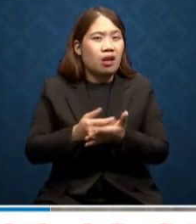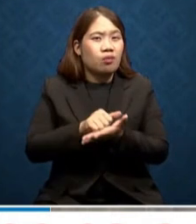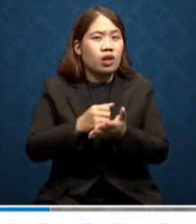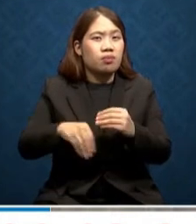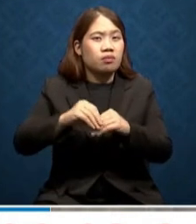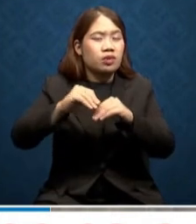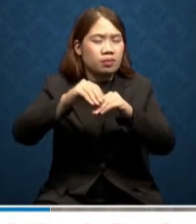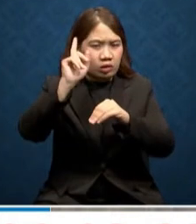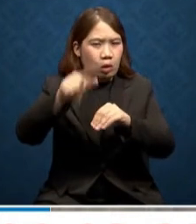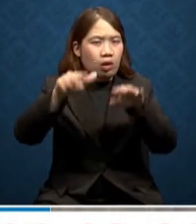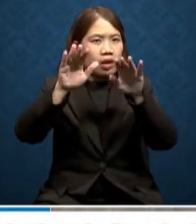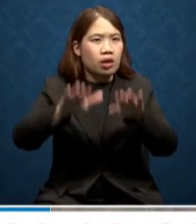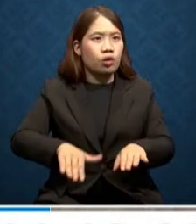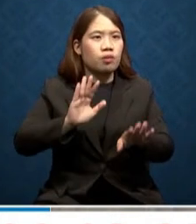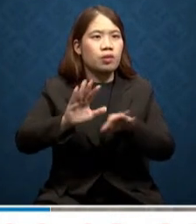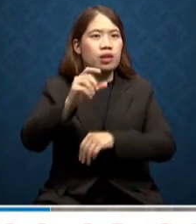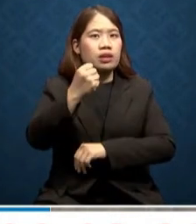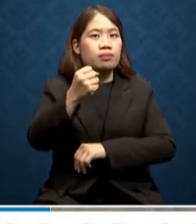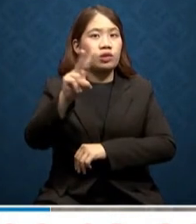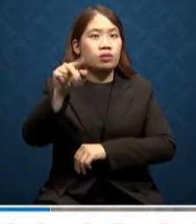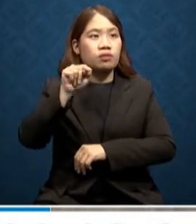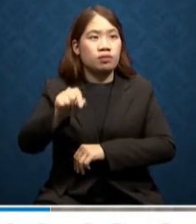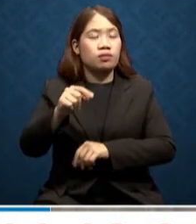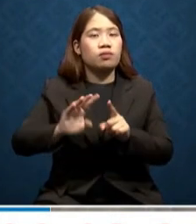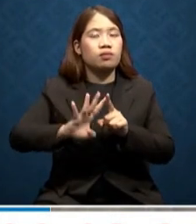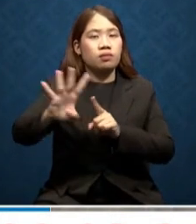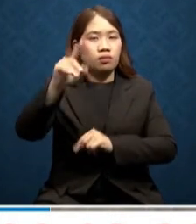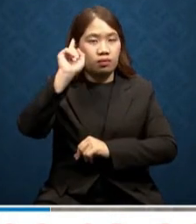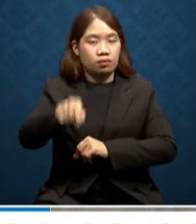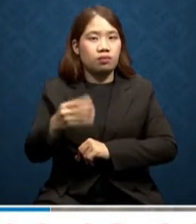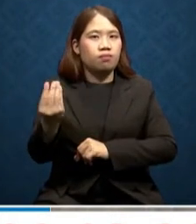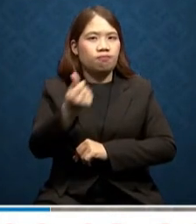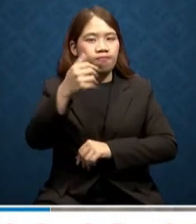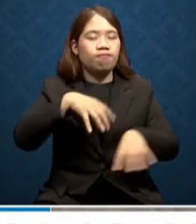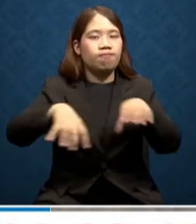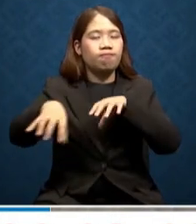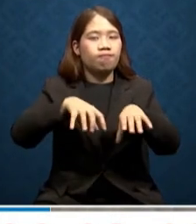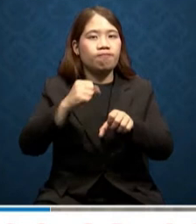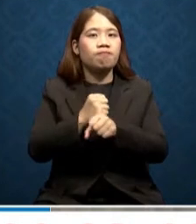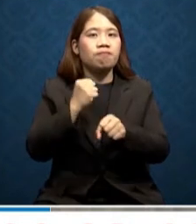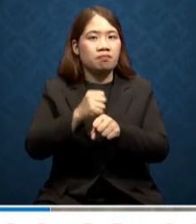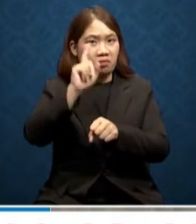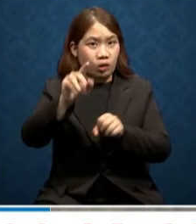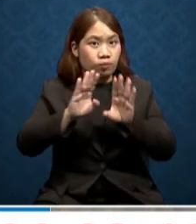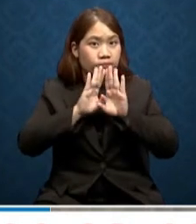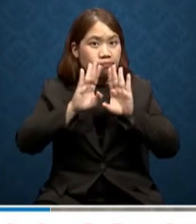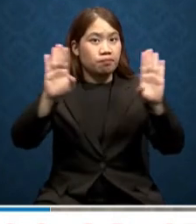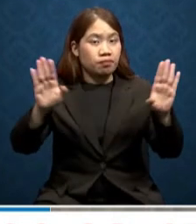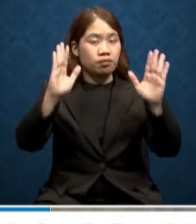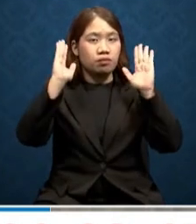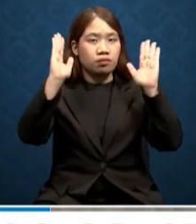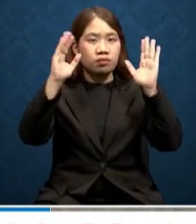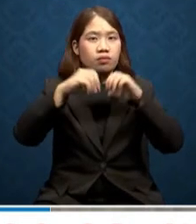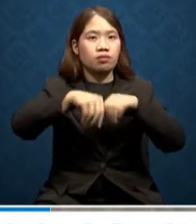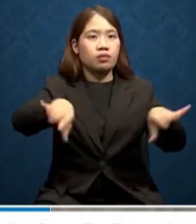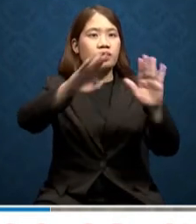ลงร้อยละ 12นะครับแล้วก็ 4นะครับขอให้เร่งรัดนะครับดำเนินการให้มีการเปิดเผยนะฮะรายราย